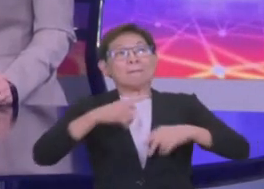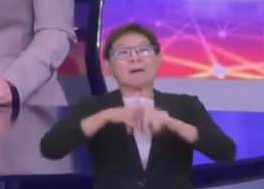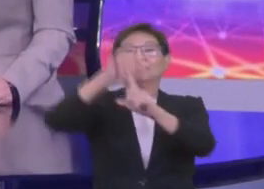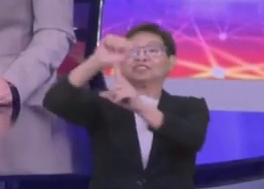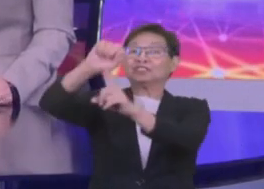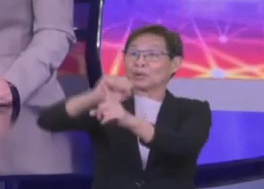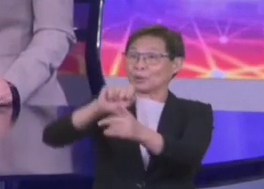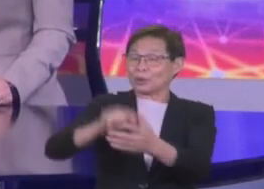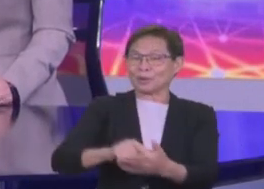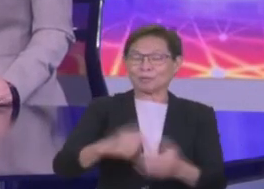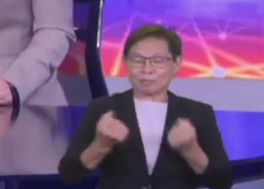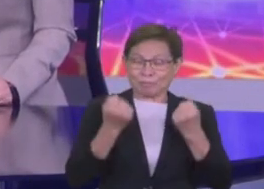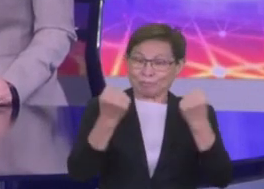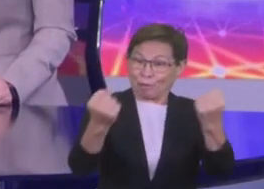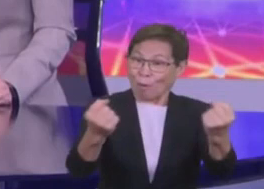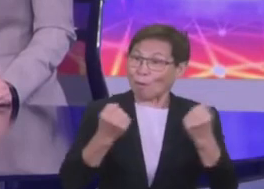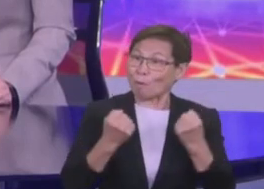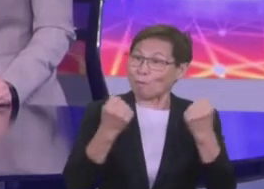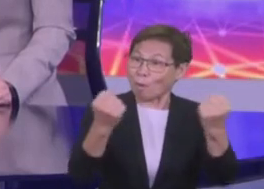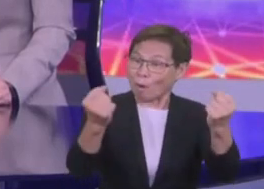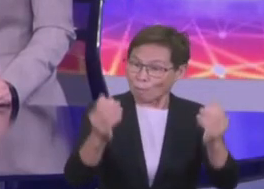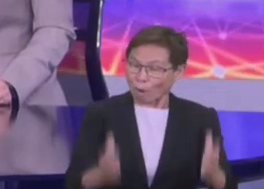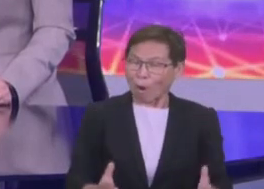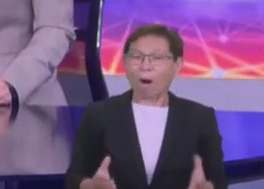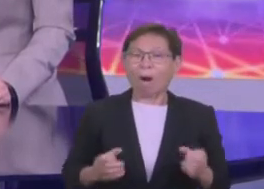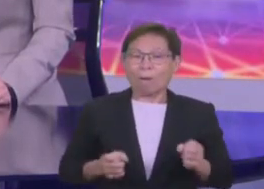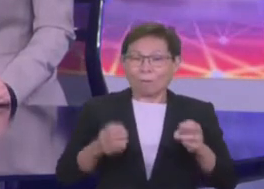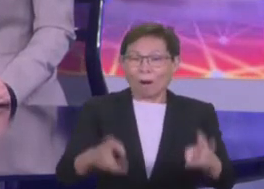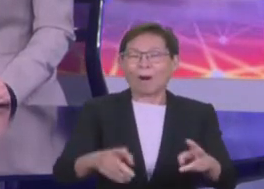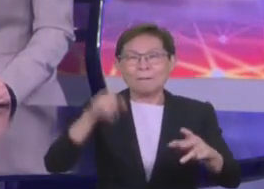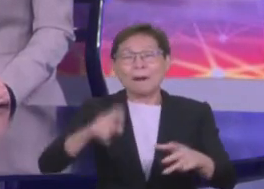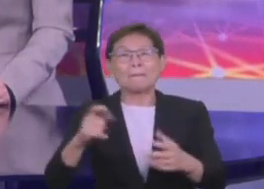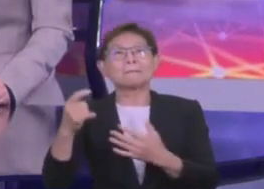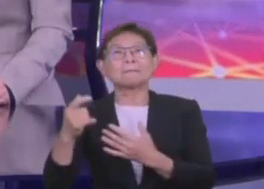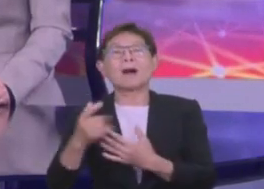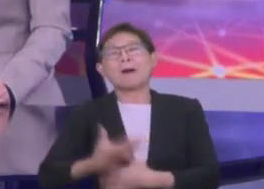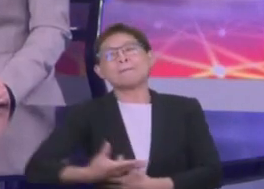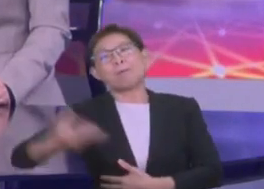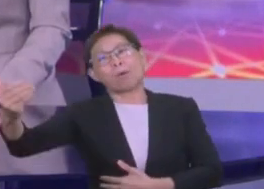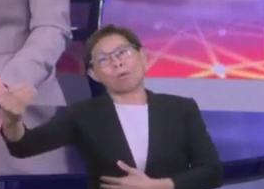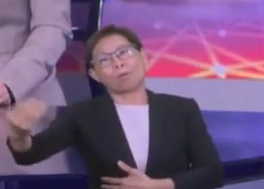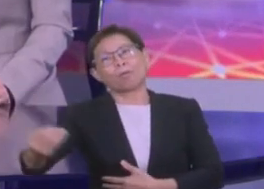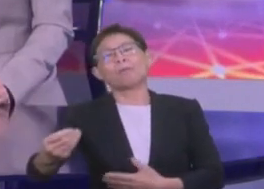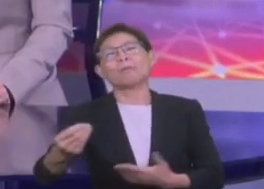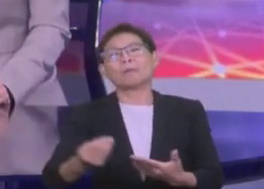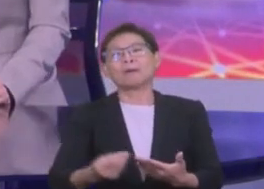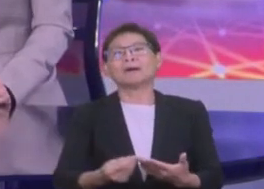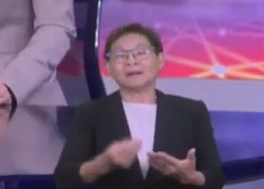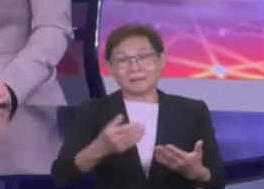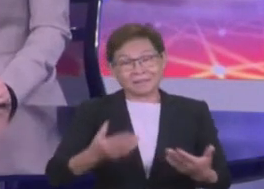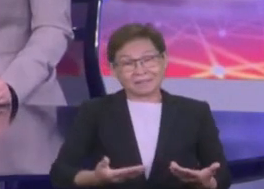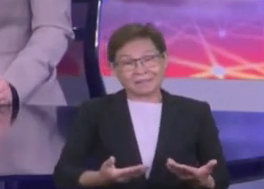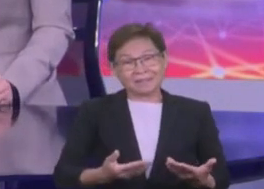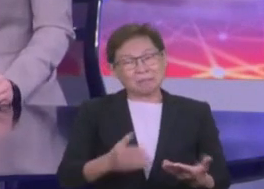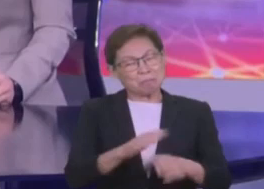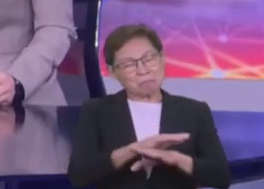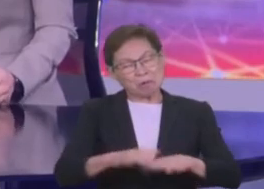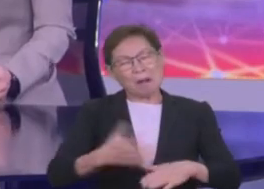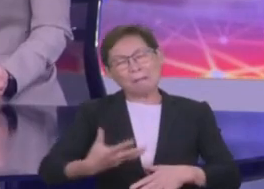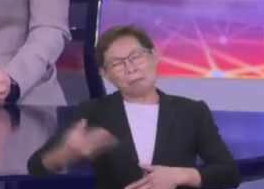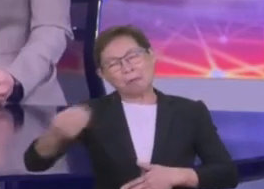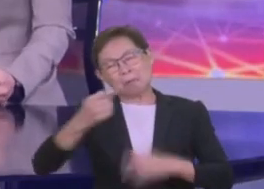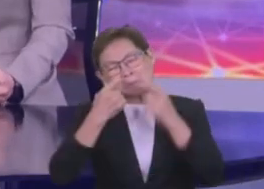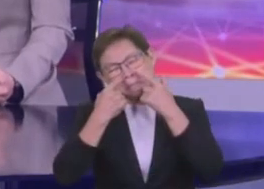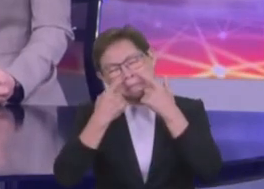Namun, pengguna lebuh raya perlu memastikan kepulangan yang dinanti bukan kepulangan yang ditangisi. Fabian William